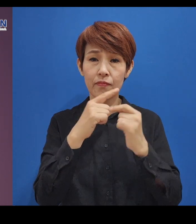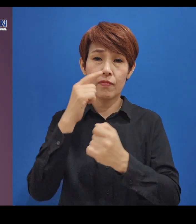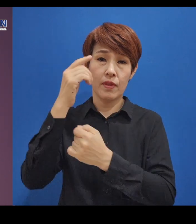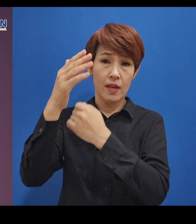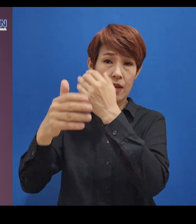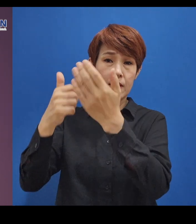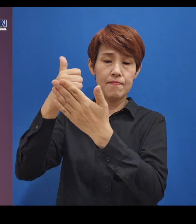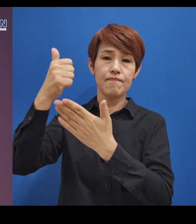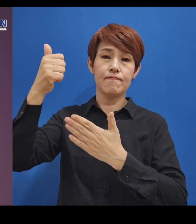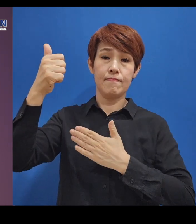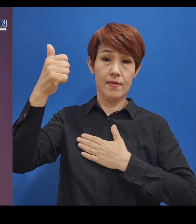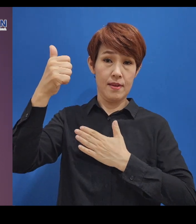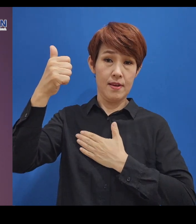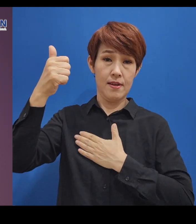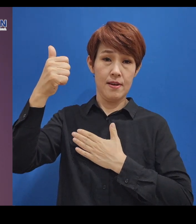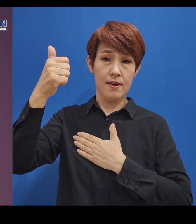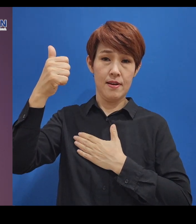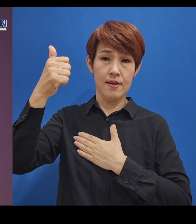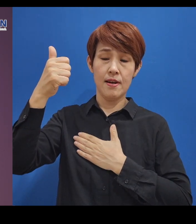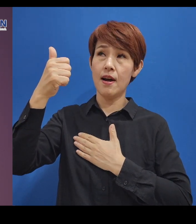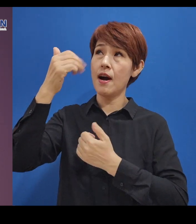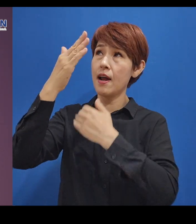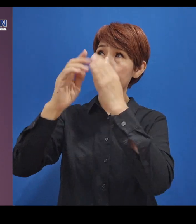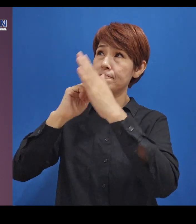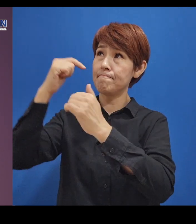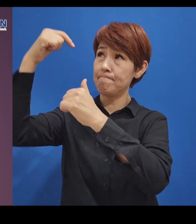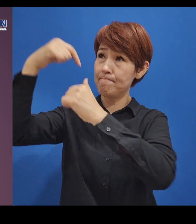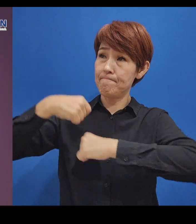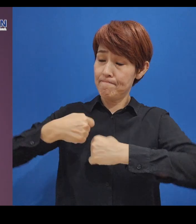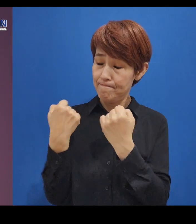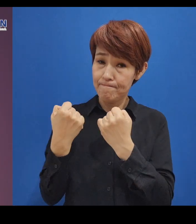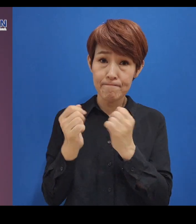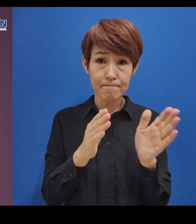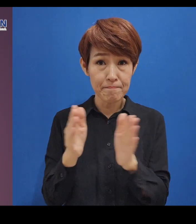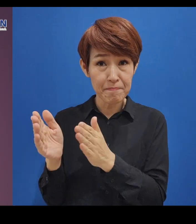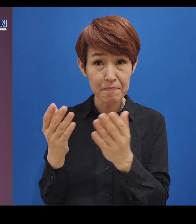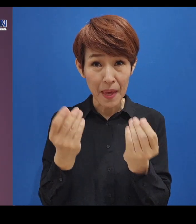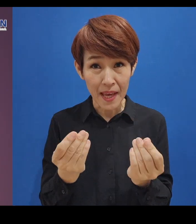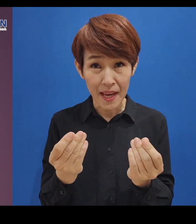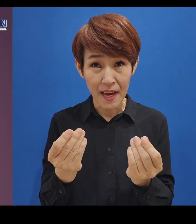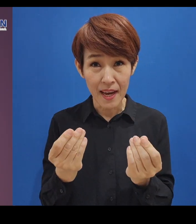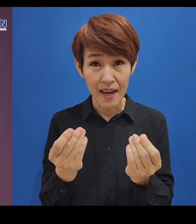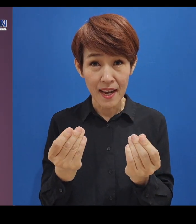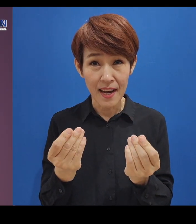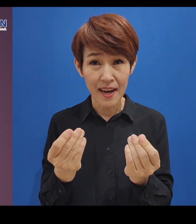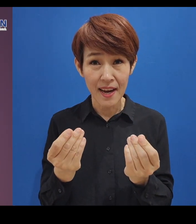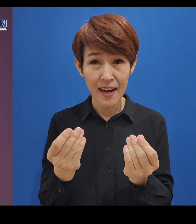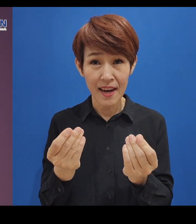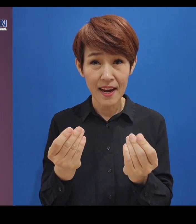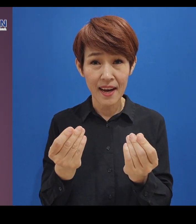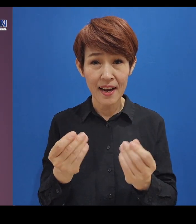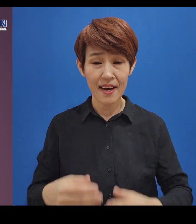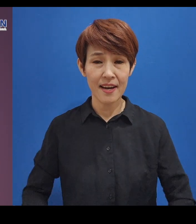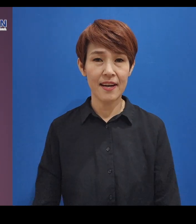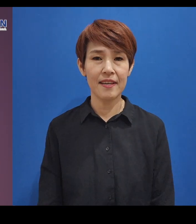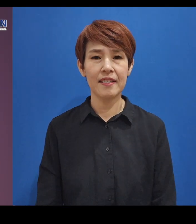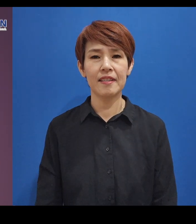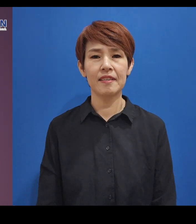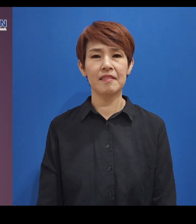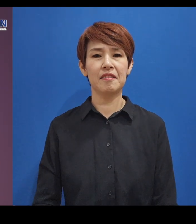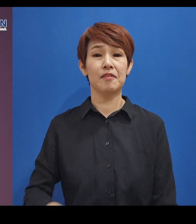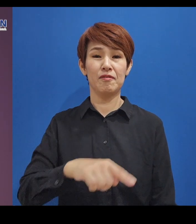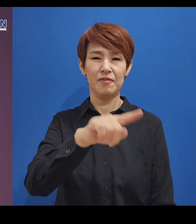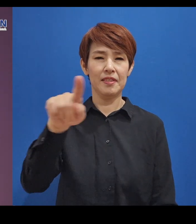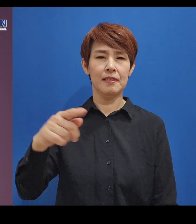죽어서라도 하나님 아버지의 말씀에 순종할 준비가 되셨습니까? 우리는